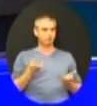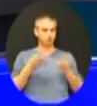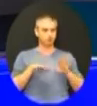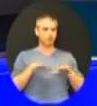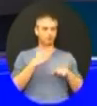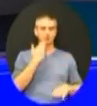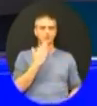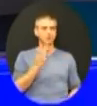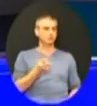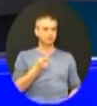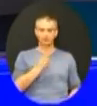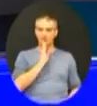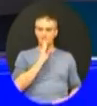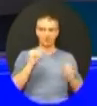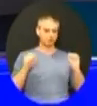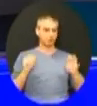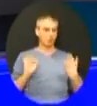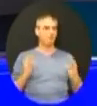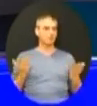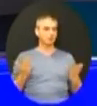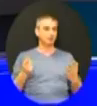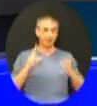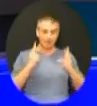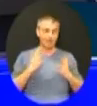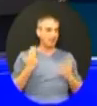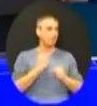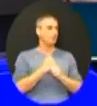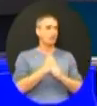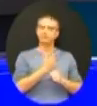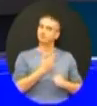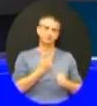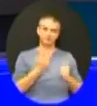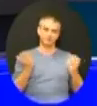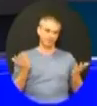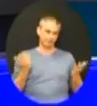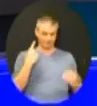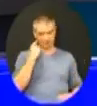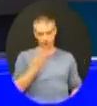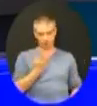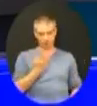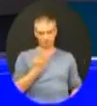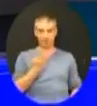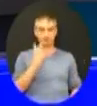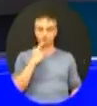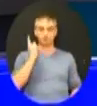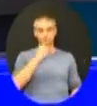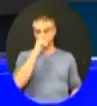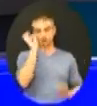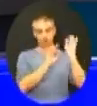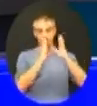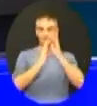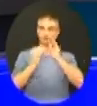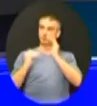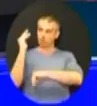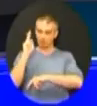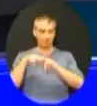שיטת הממשל בישראל זאת בעית המשילות האמיתית באופן שבו פועלים לא אבל באופן תקשיב שניה באופן שבו מטיילים רפש בבית המשפט